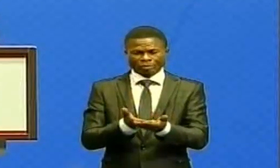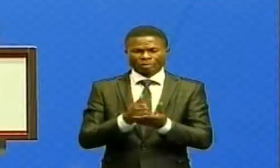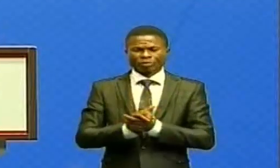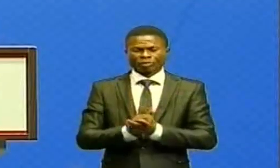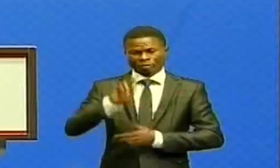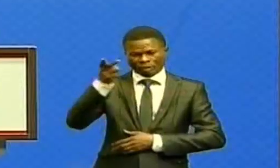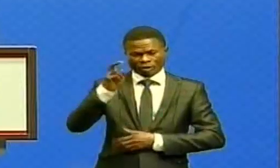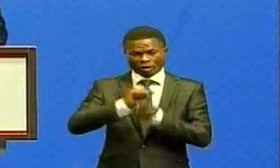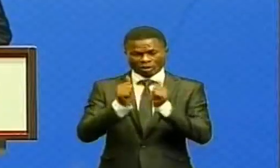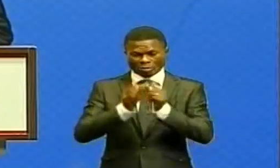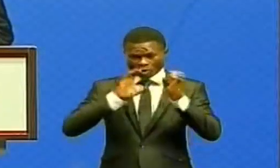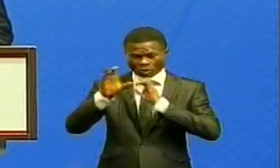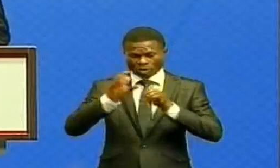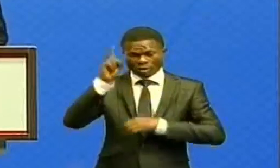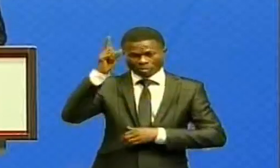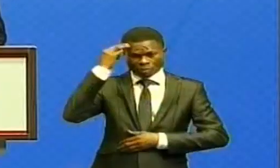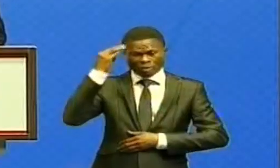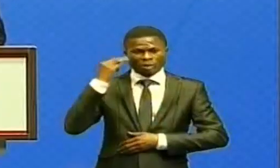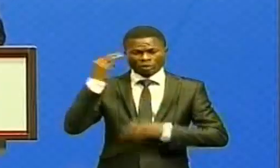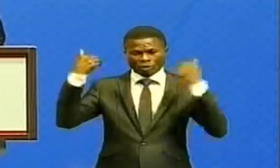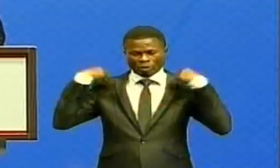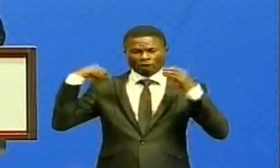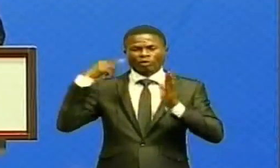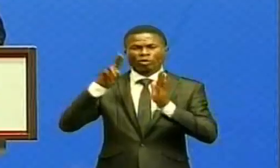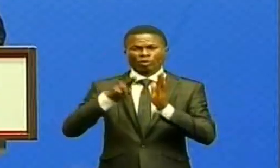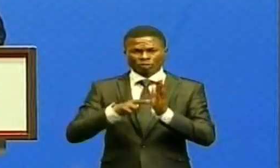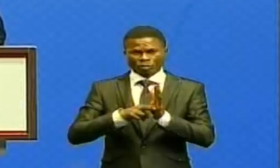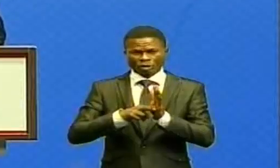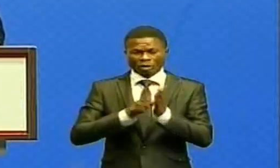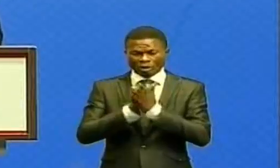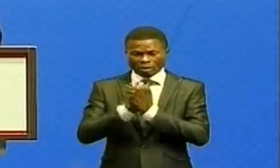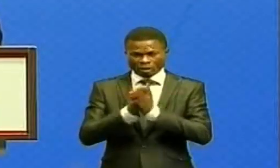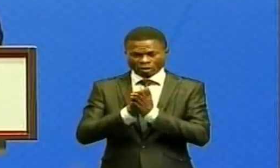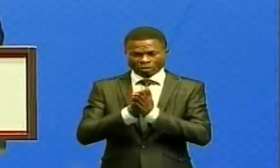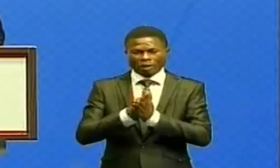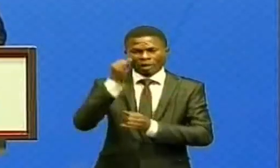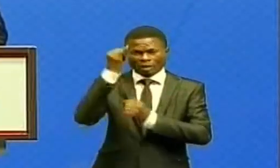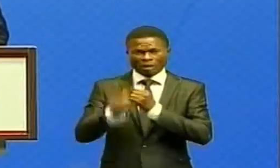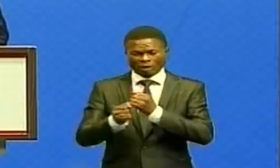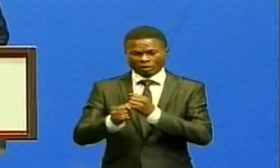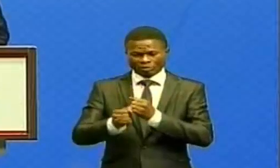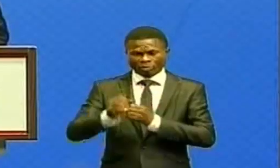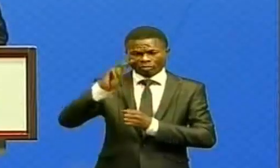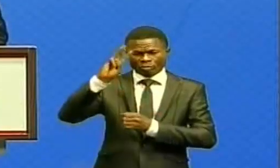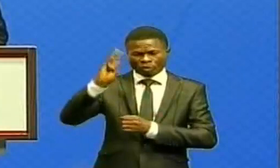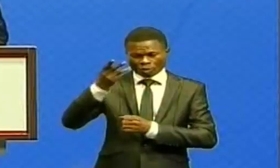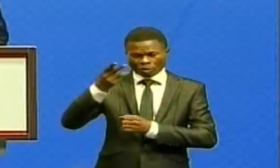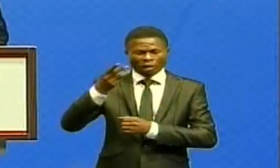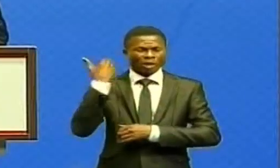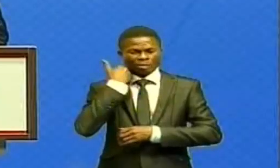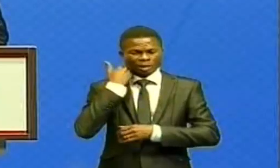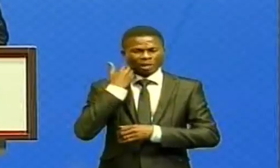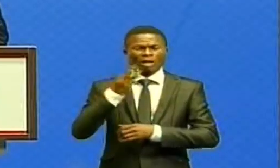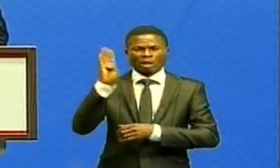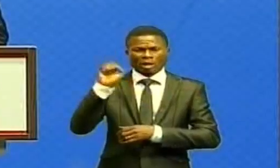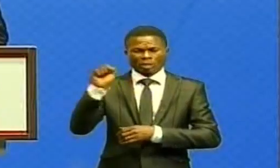Le deuxième point de la communication du Premier ministre et chef du gouvernement a porté sur la fin de la 13e épidémie à virus Ebola à